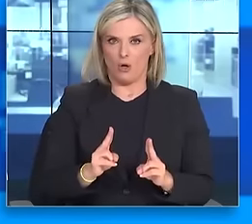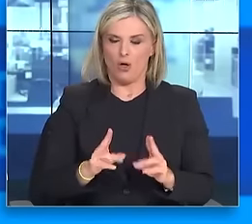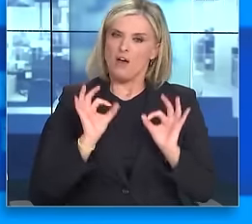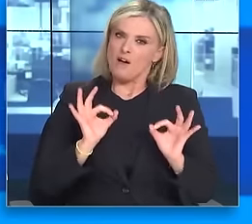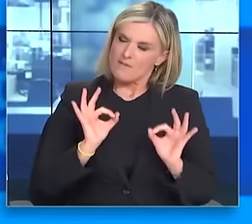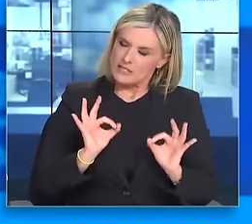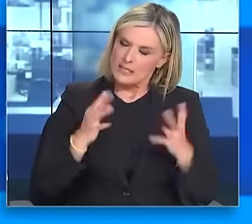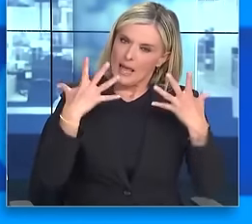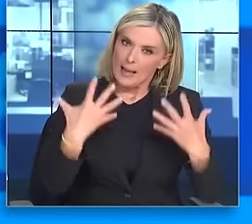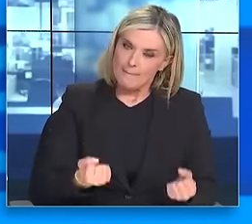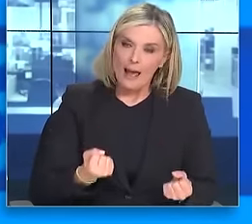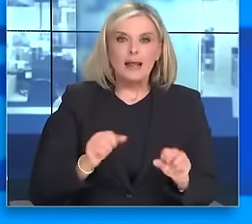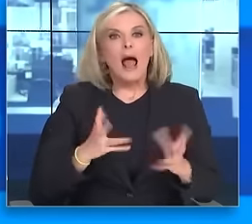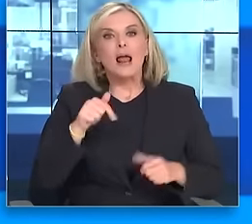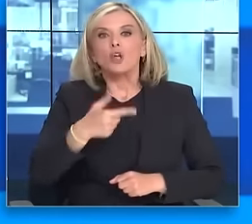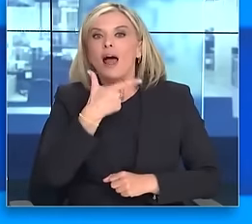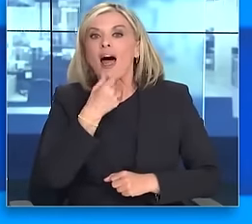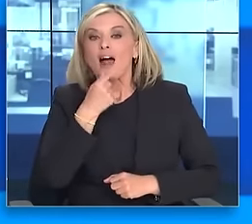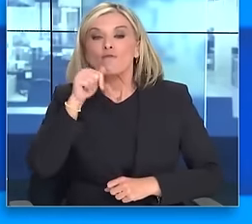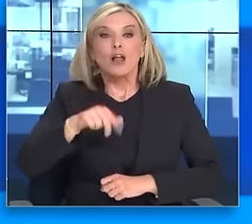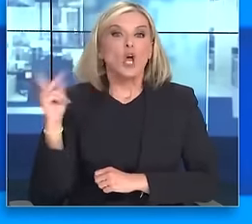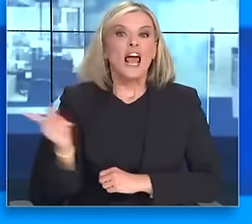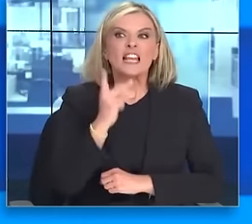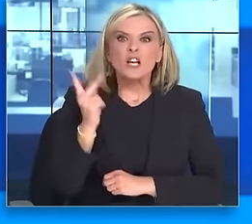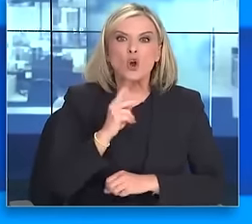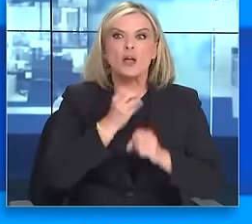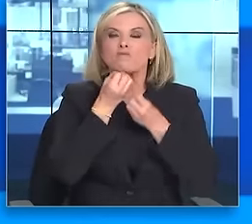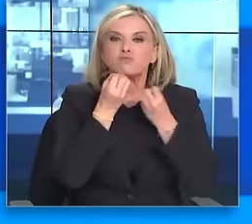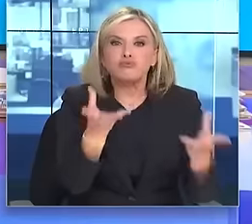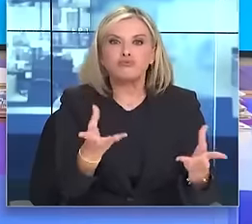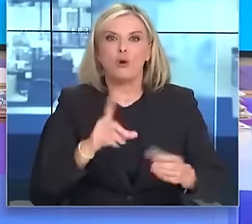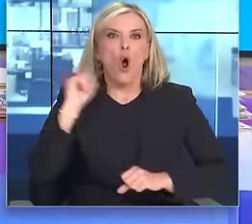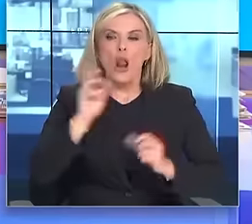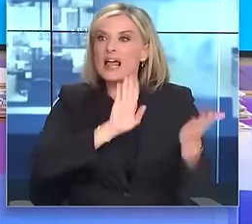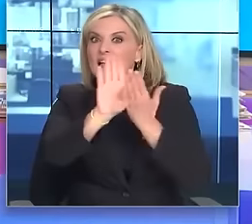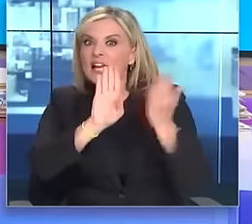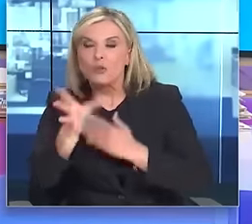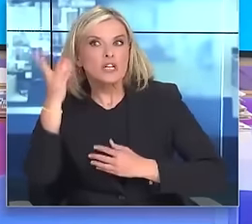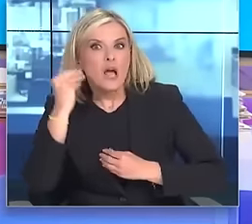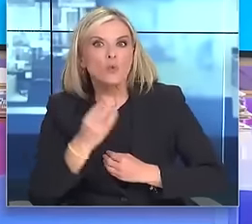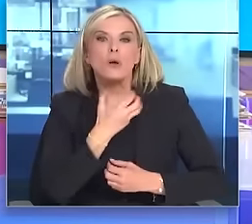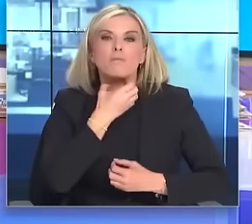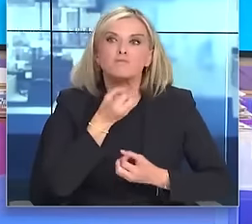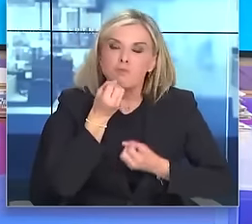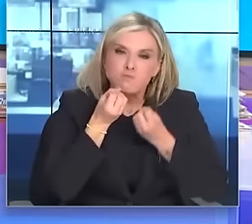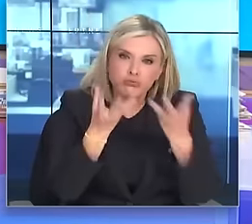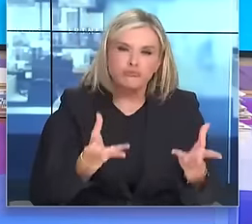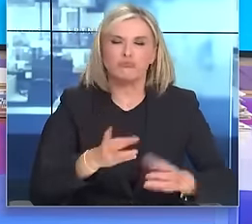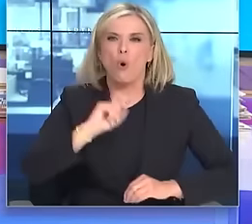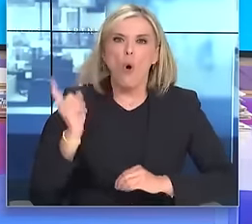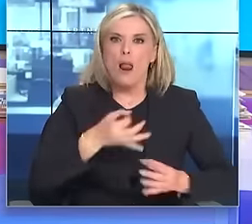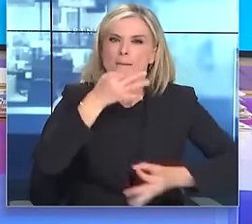Μπορεί να μην τα γνωρίζαμε. Πλέον μιλάει και πιο εύκολα η κοινωνία. Η κοινωνία μιλάει πιο εύκολα, η γειτονιά μιλάει πιο εύκολα, οι γυναίκες μιλούν πιο εύκολα και